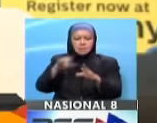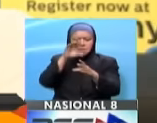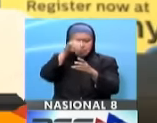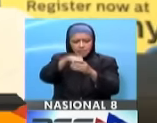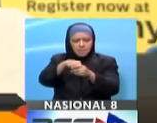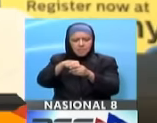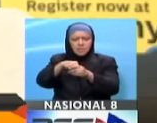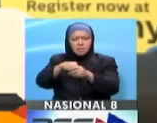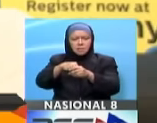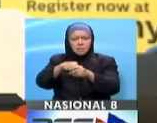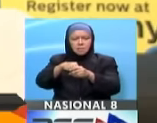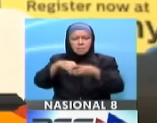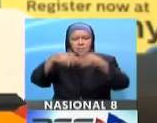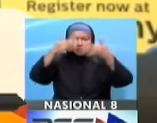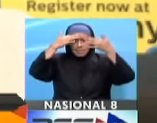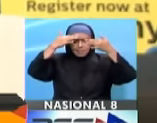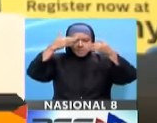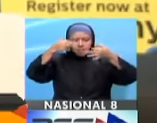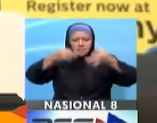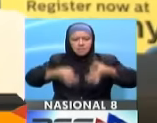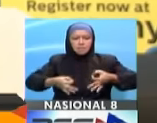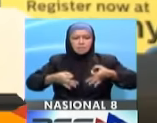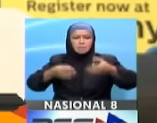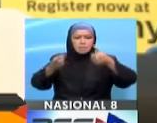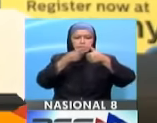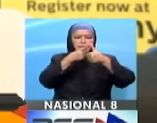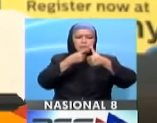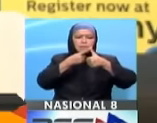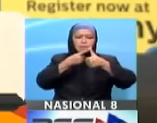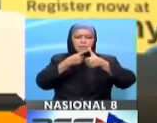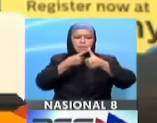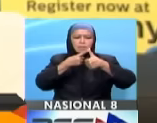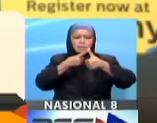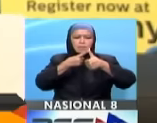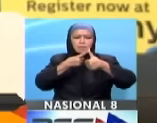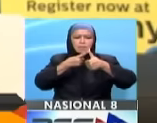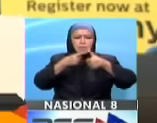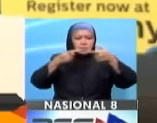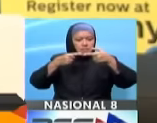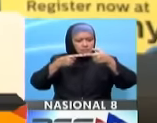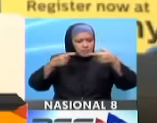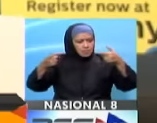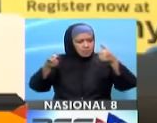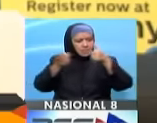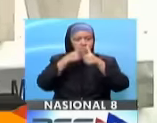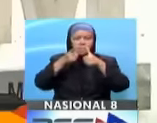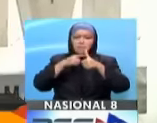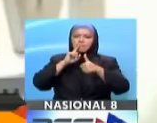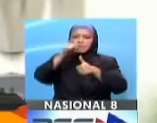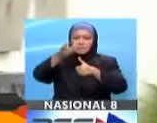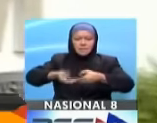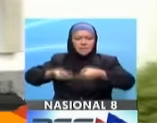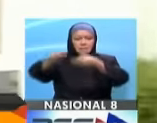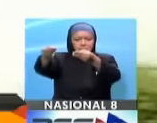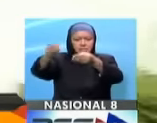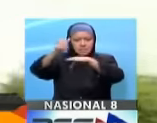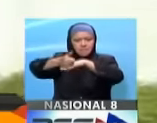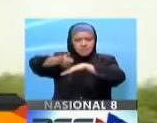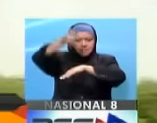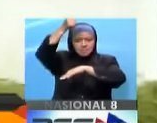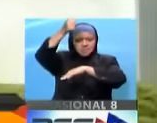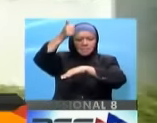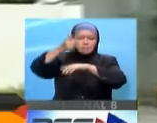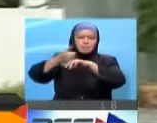dalam keputusan pertama. Khairi turut menyatakan kesediaannya sekali lagi untuk